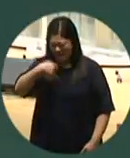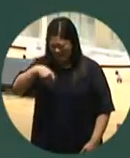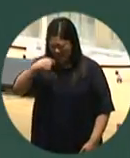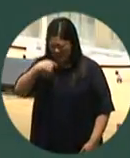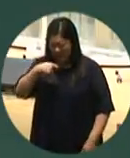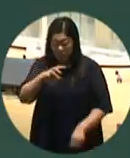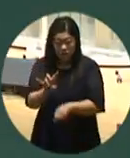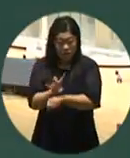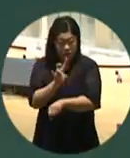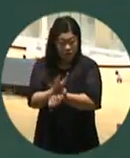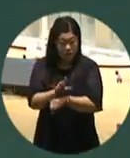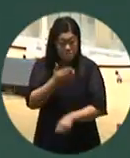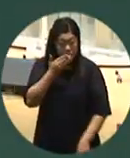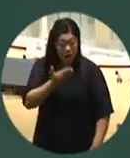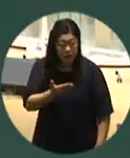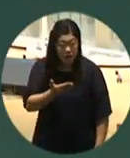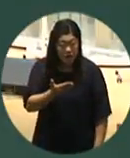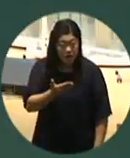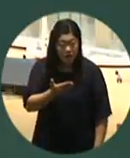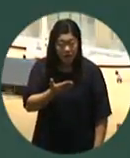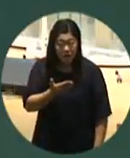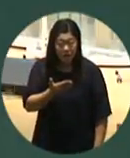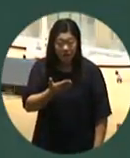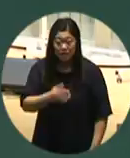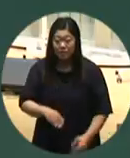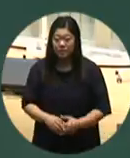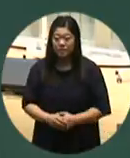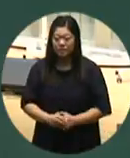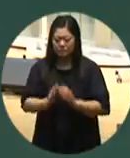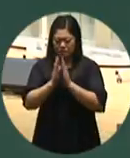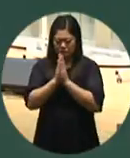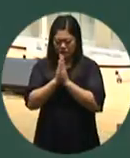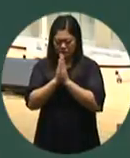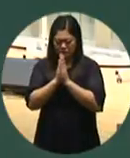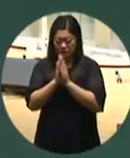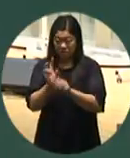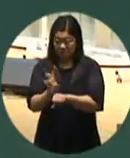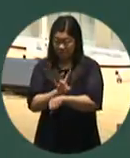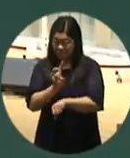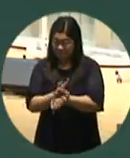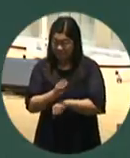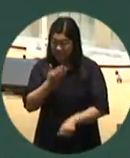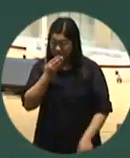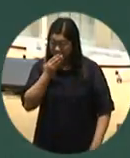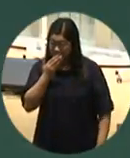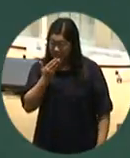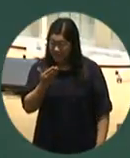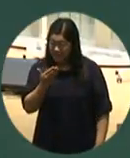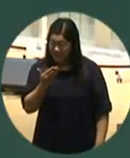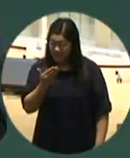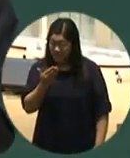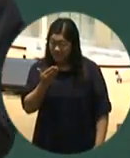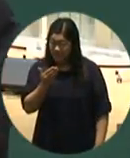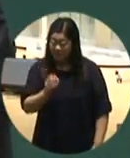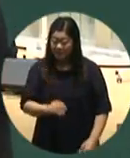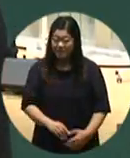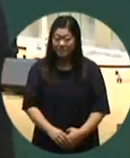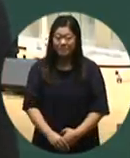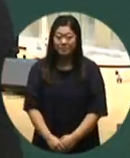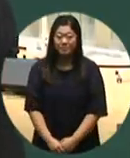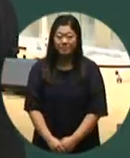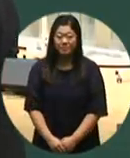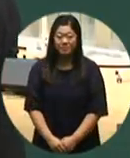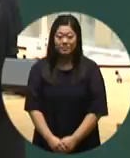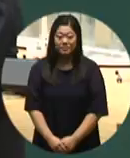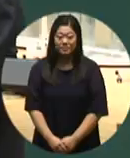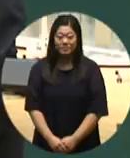have meals 24 hours a day? 내가 24시간 기도합니까? Can we pray for 24 hours a day? 24시간 24시 이렇게